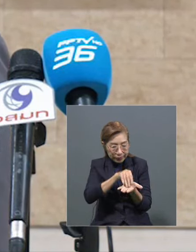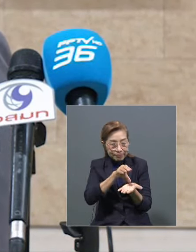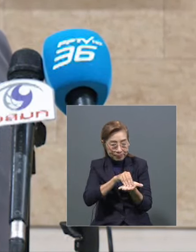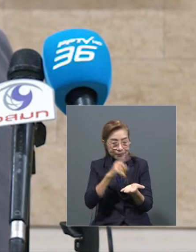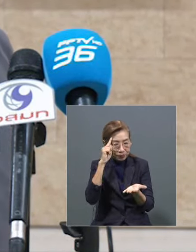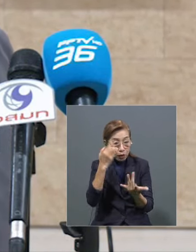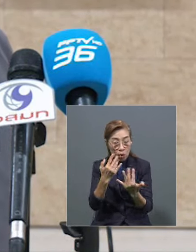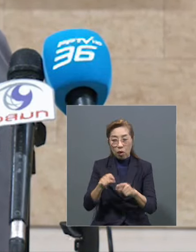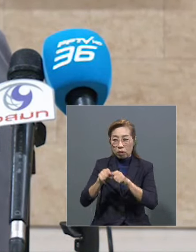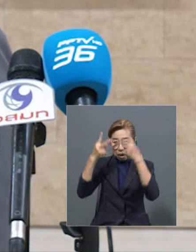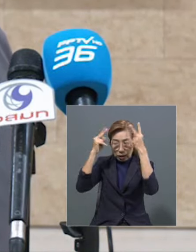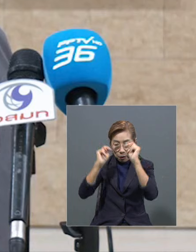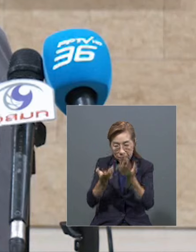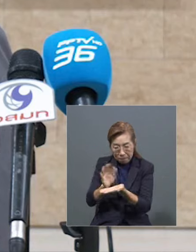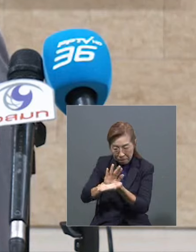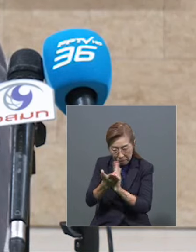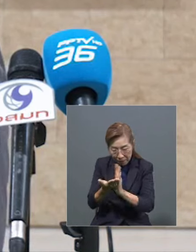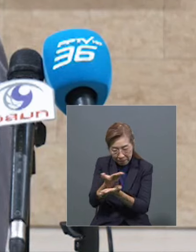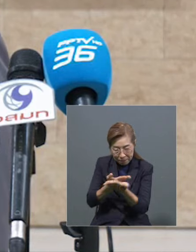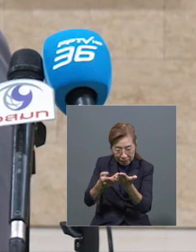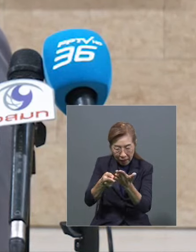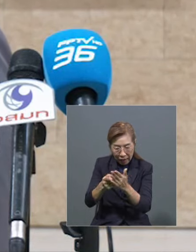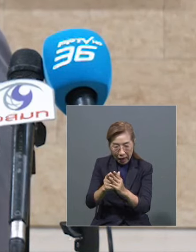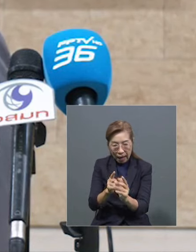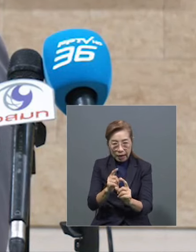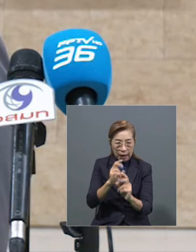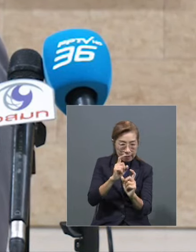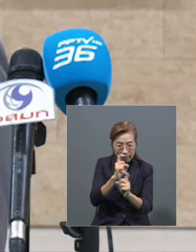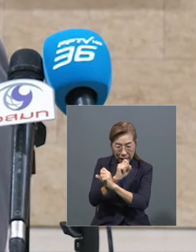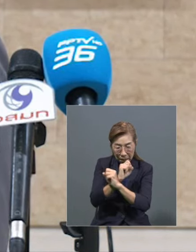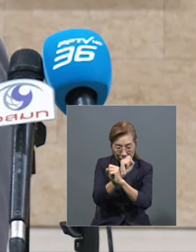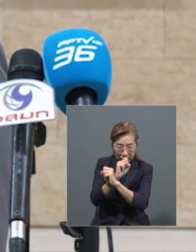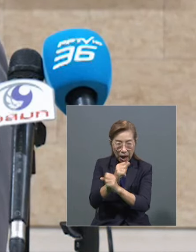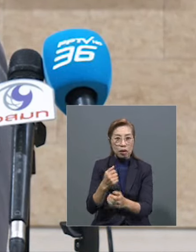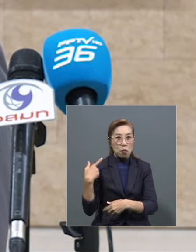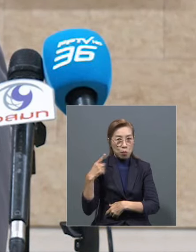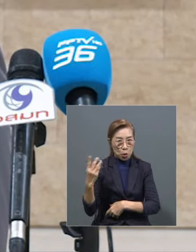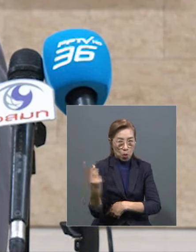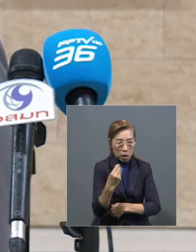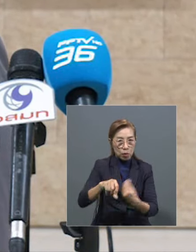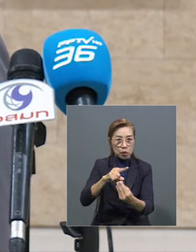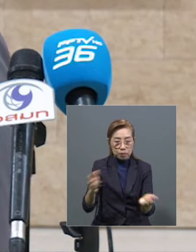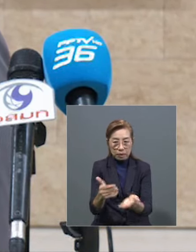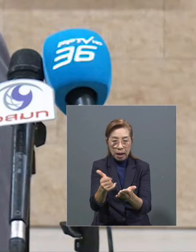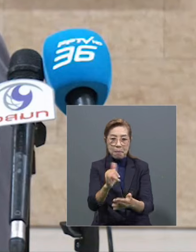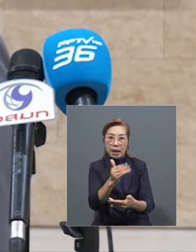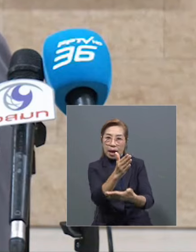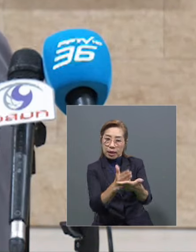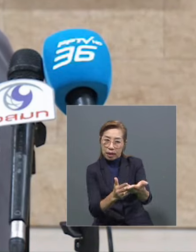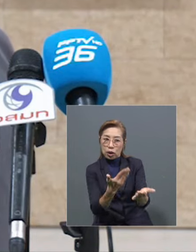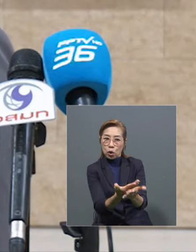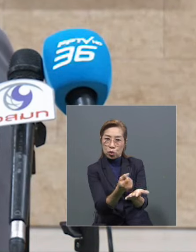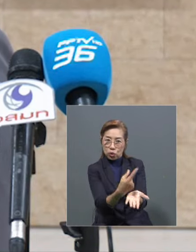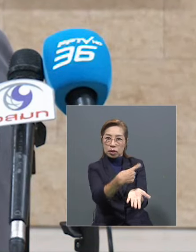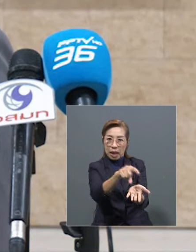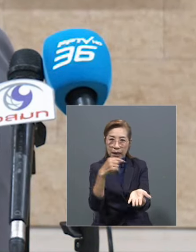พิจารณาปรับให้มีความปลอดภัยมากขึ้นเกิดประโยชน์โดยเร็วในการกระตุ้นเศรษฐกิจบางส่วนอาจจะจ่ายเป็นเงินสดครับแต่ขอพิจาร